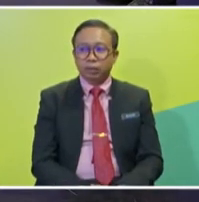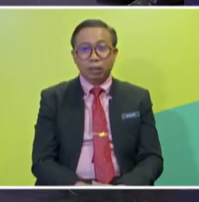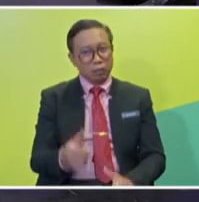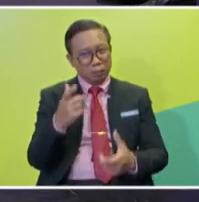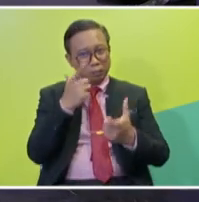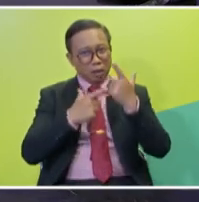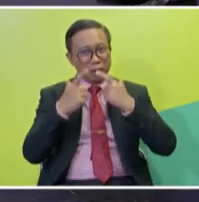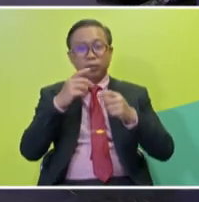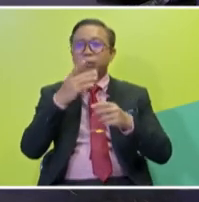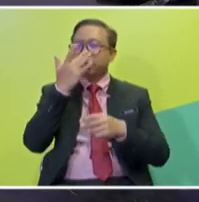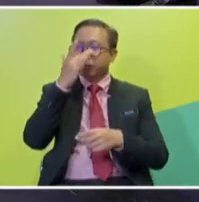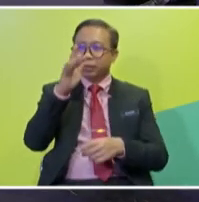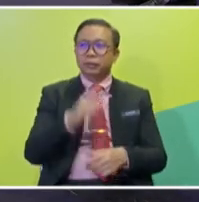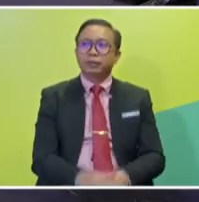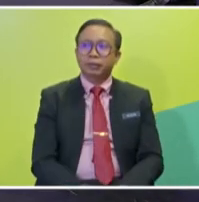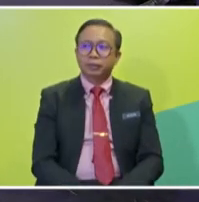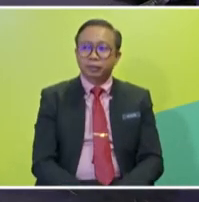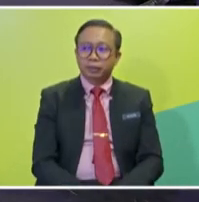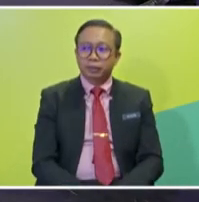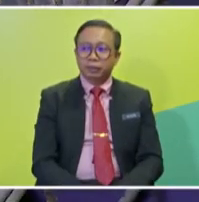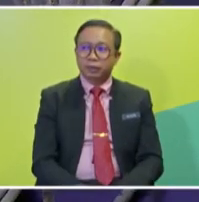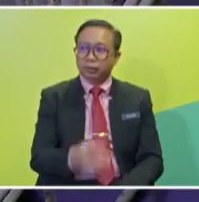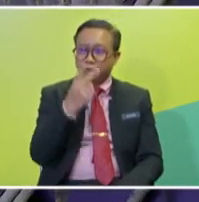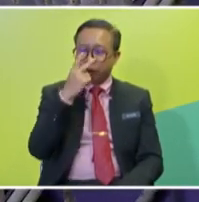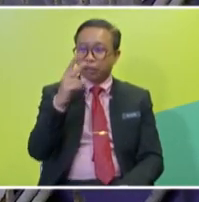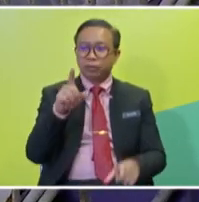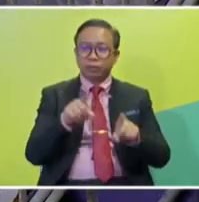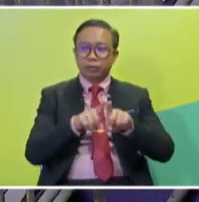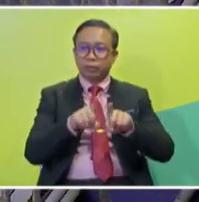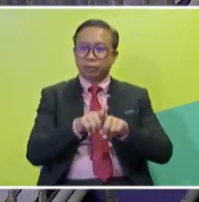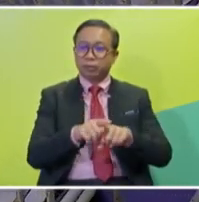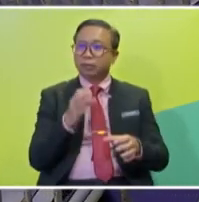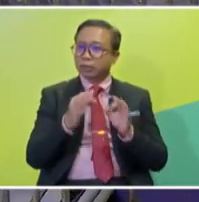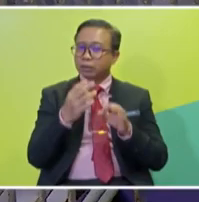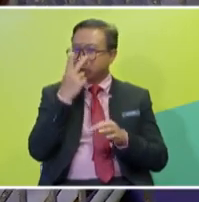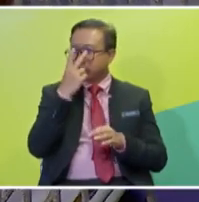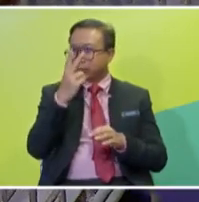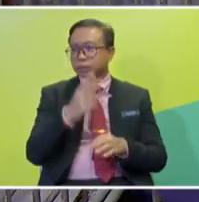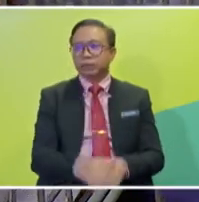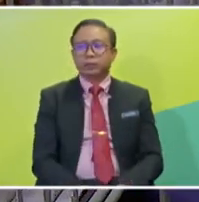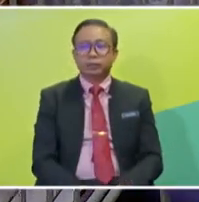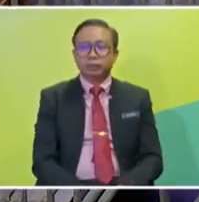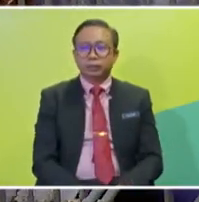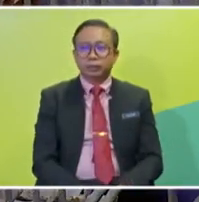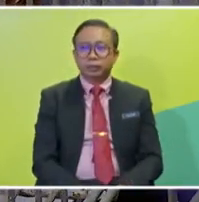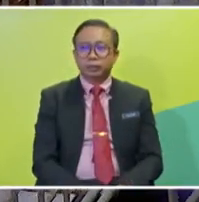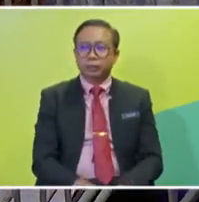Oke jadi di sini kita tengok persamaan kalau kita perhatikan di antara kedua-duanya